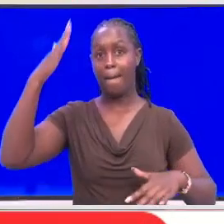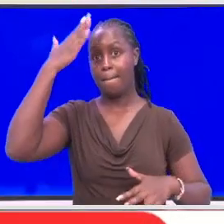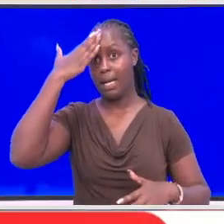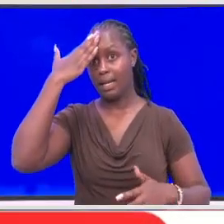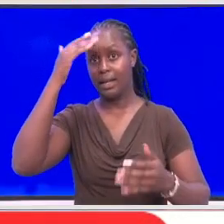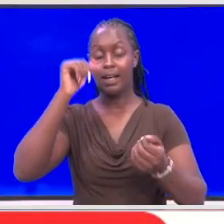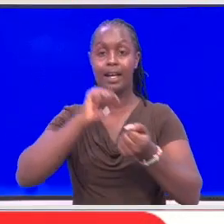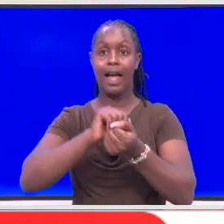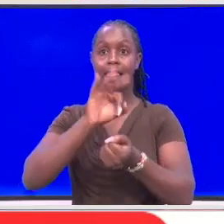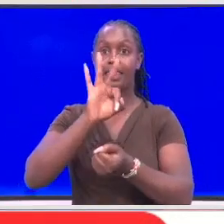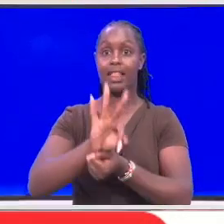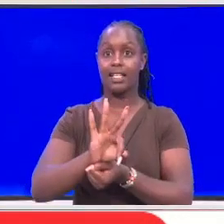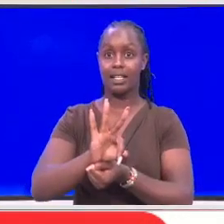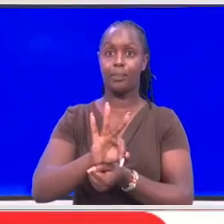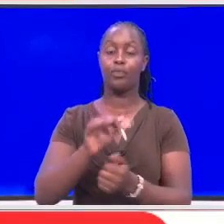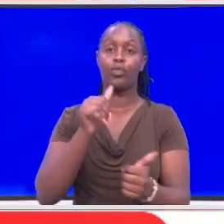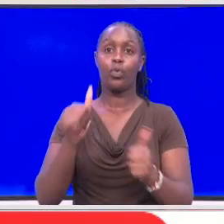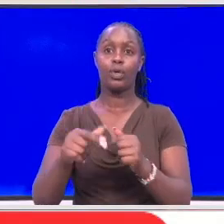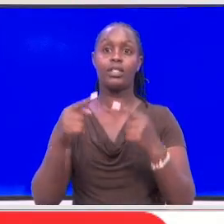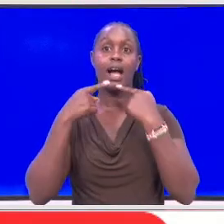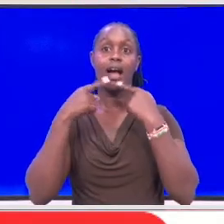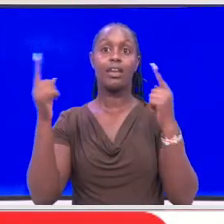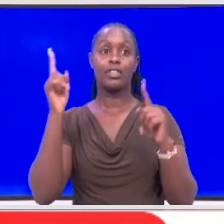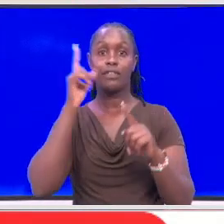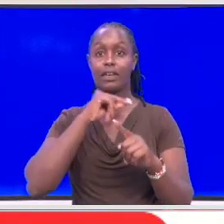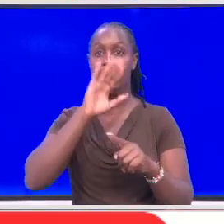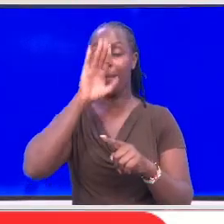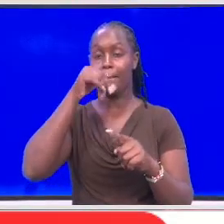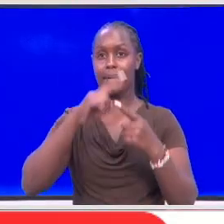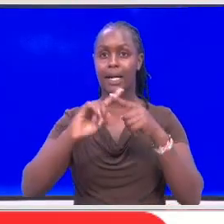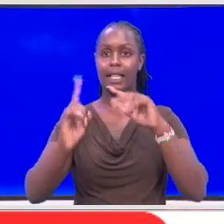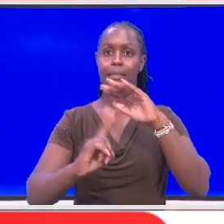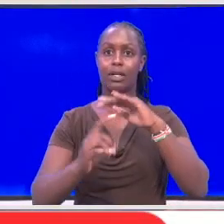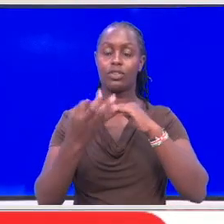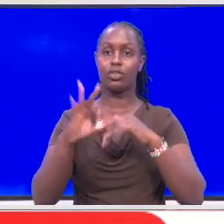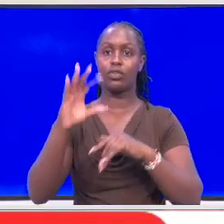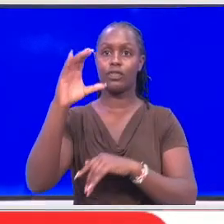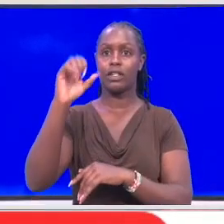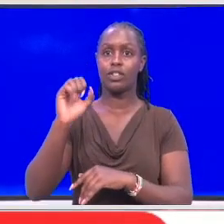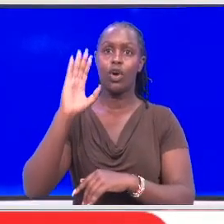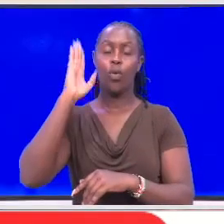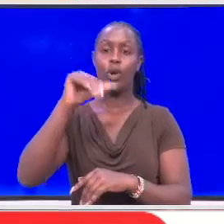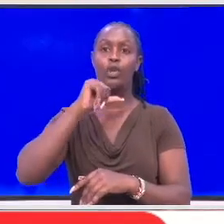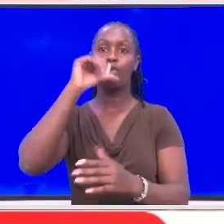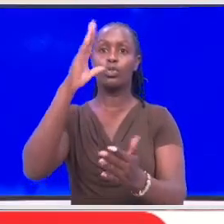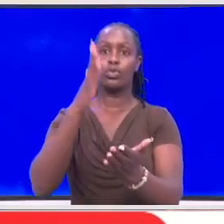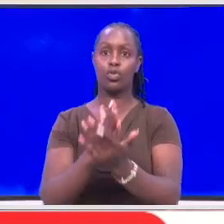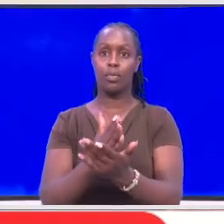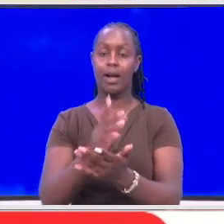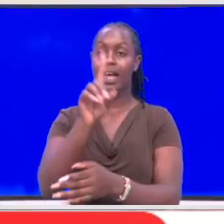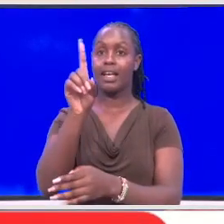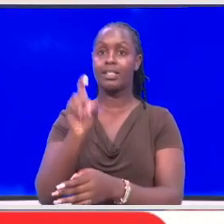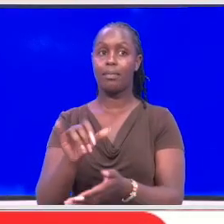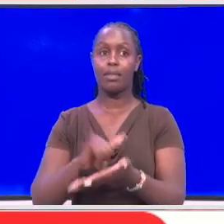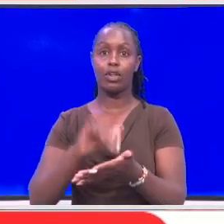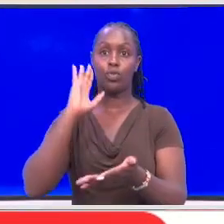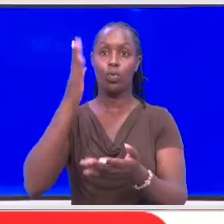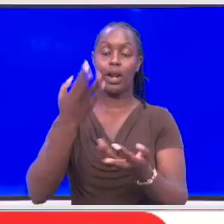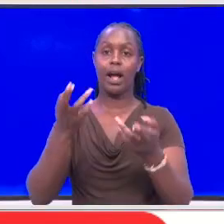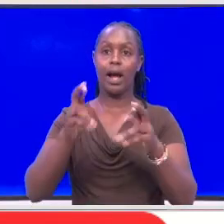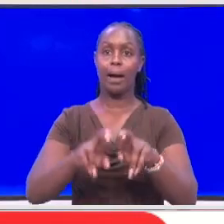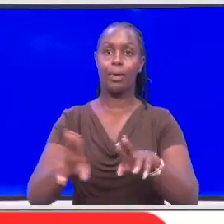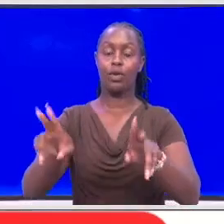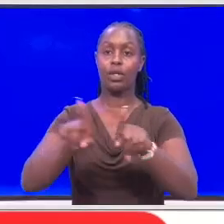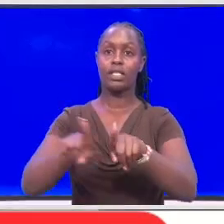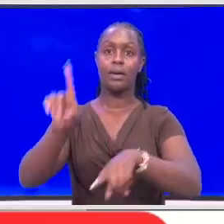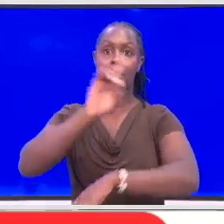tarehe 13 iliyotangazwa na Wizara ya Usalama wa Ndani haitasitisha mitihani iliyoratibiwa kufanyika siku hiyo.